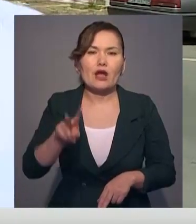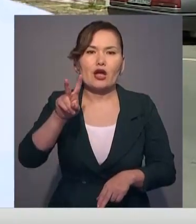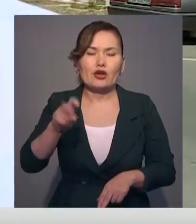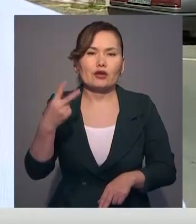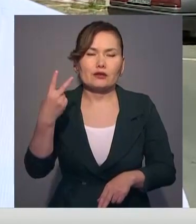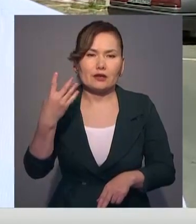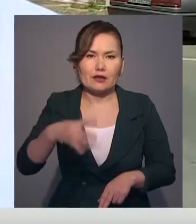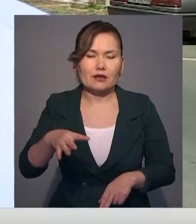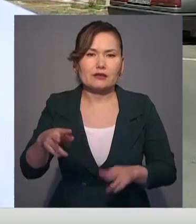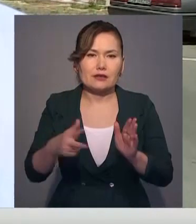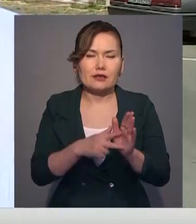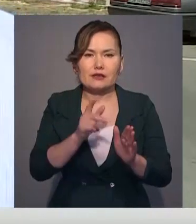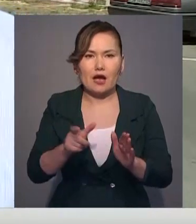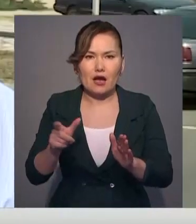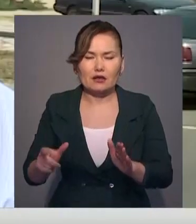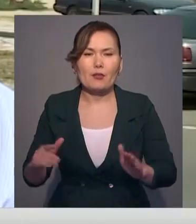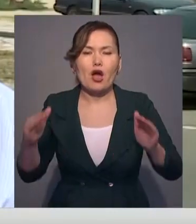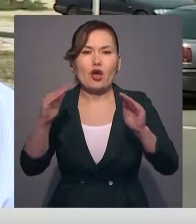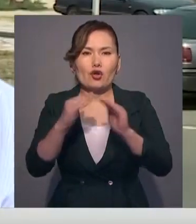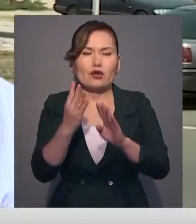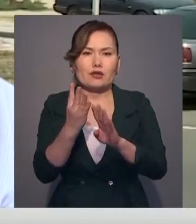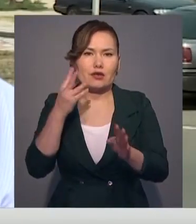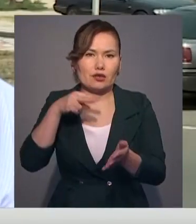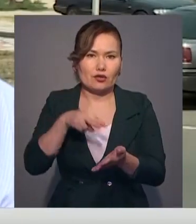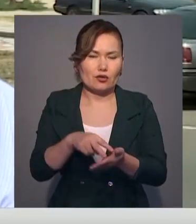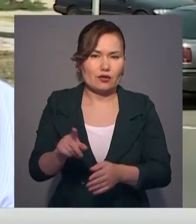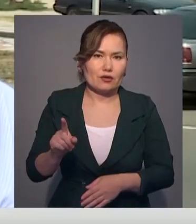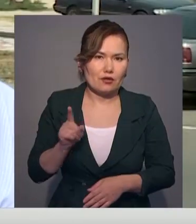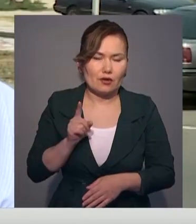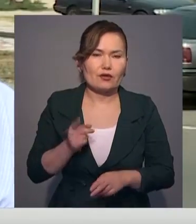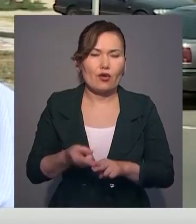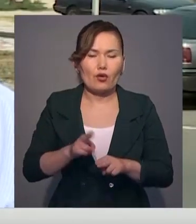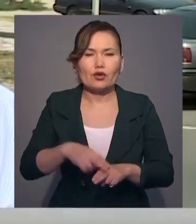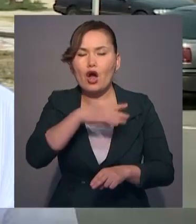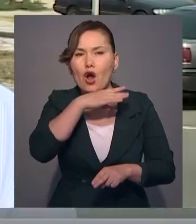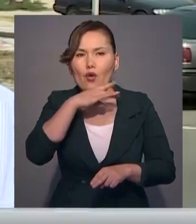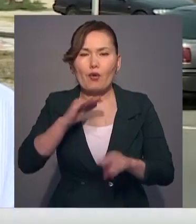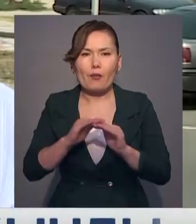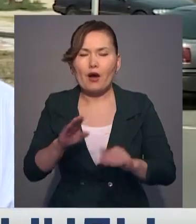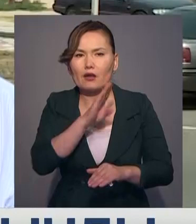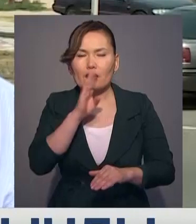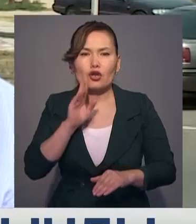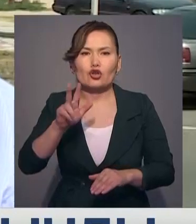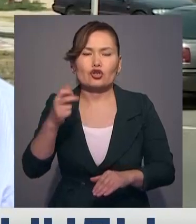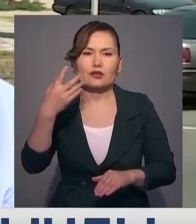2248 адам очередте тұр. Бүгінгі күні көпбалалы аналар 345,